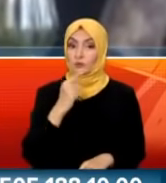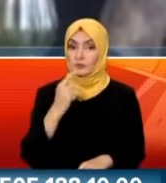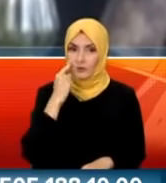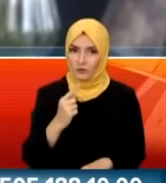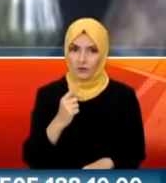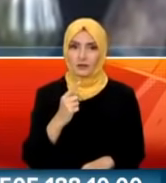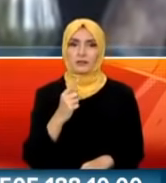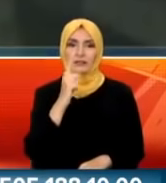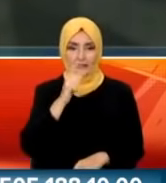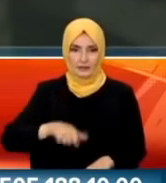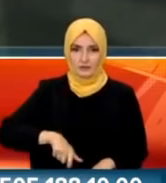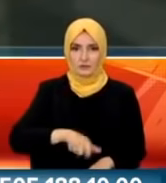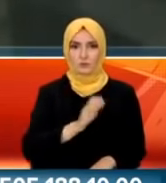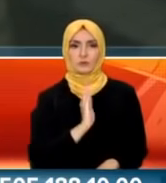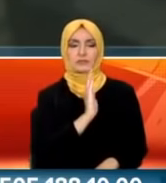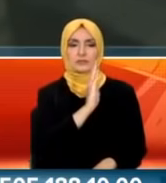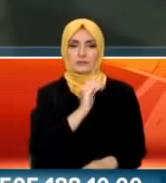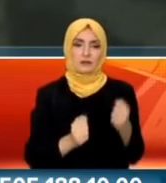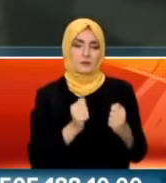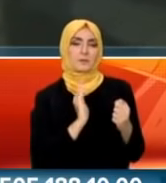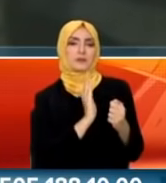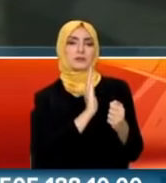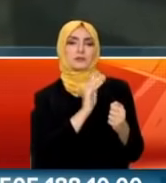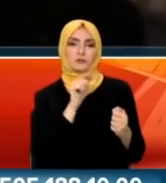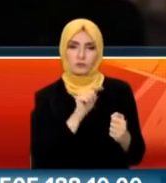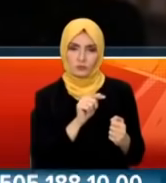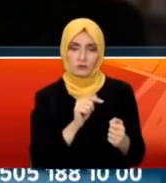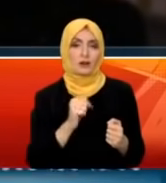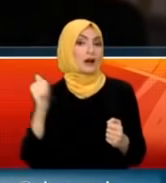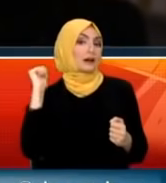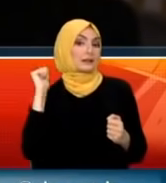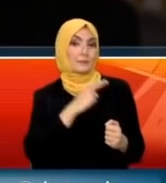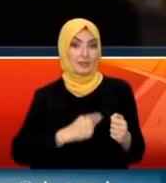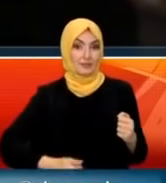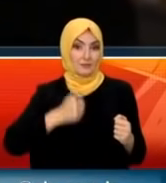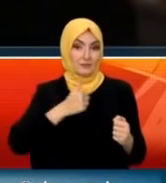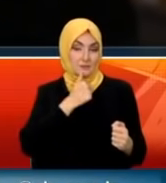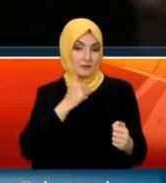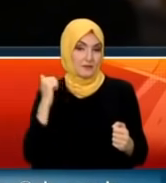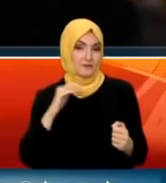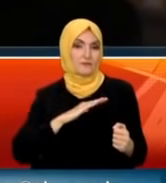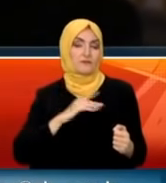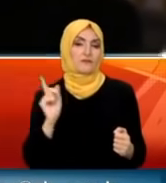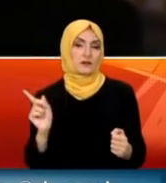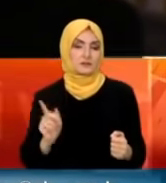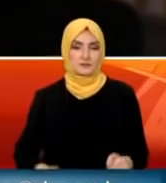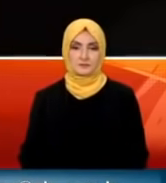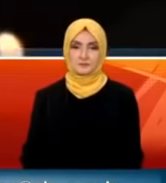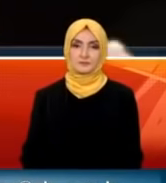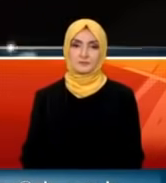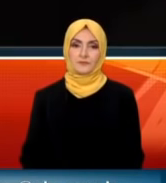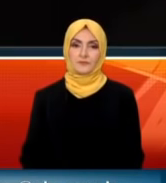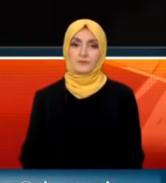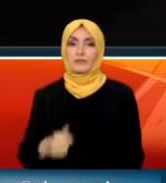aracıyla ilerliyordu. Belediye Başkanı Alim Karaca da hemen arkasındaydı. Sürekli selektör yaptı. Yol genişleyince sağa çektim, yol